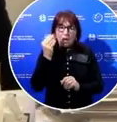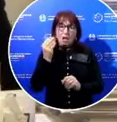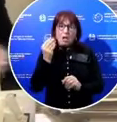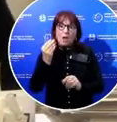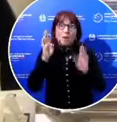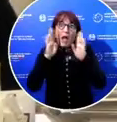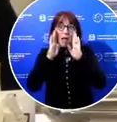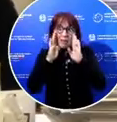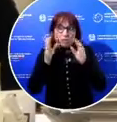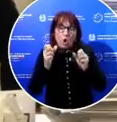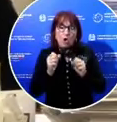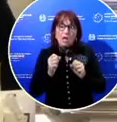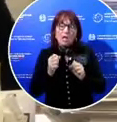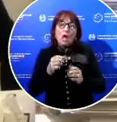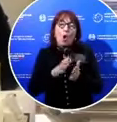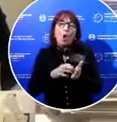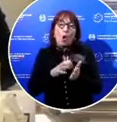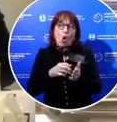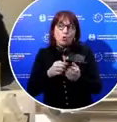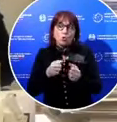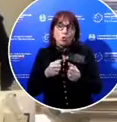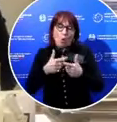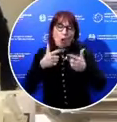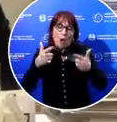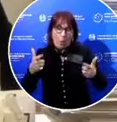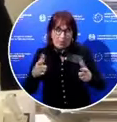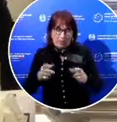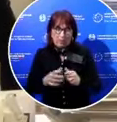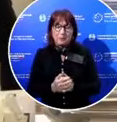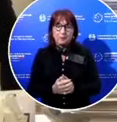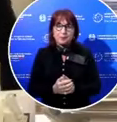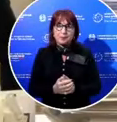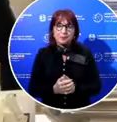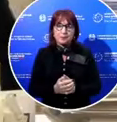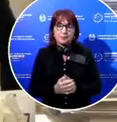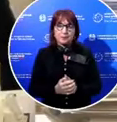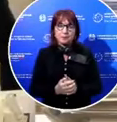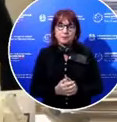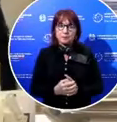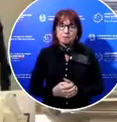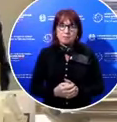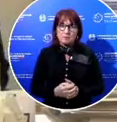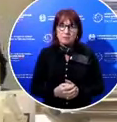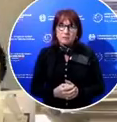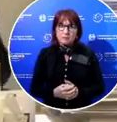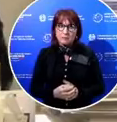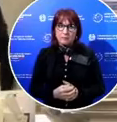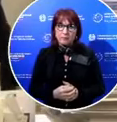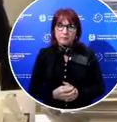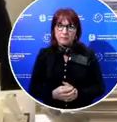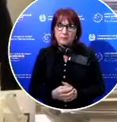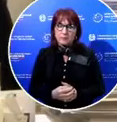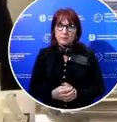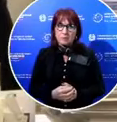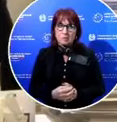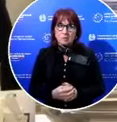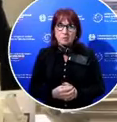consumo. E devo ribadire anche in questa occasione di questo